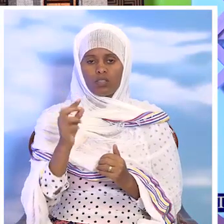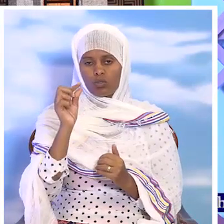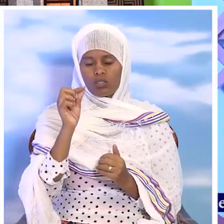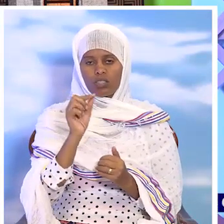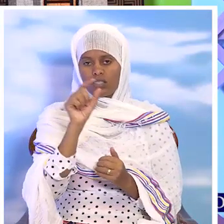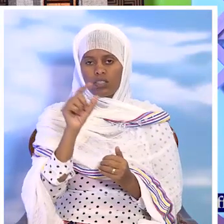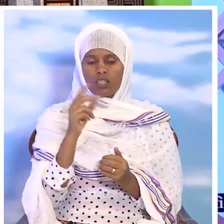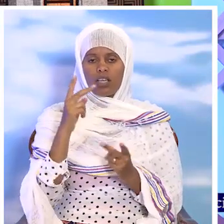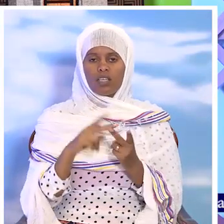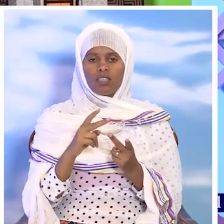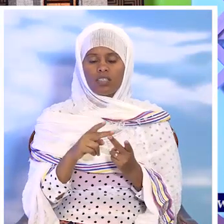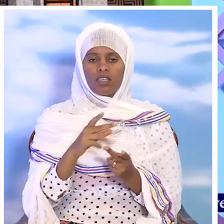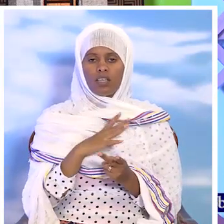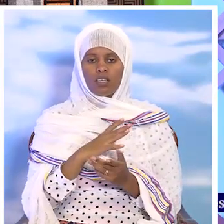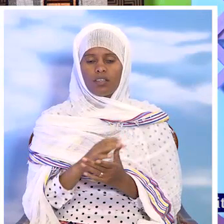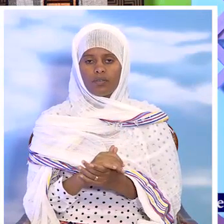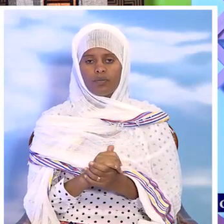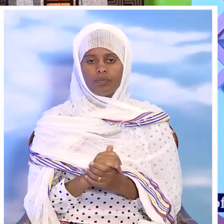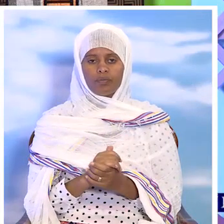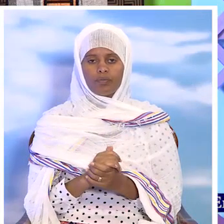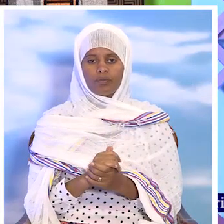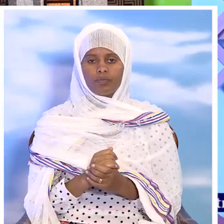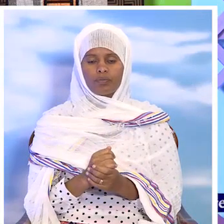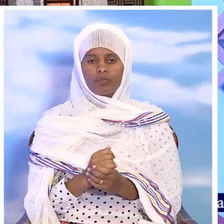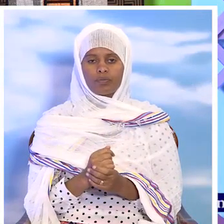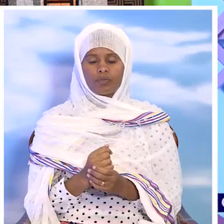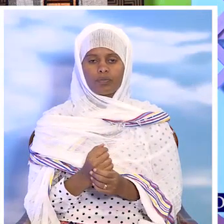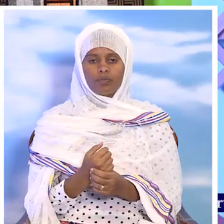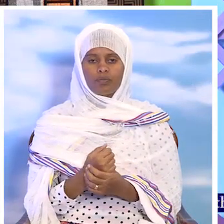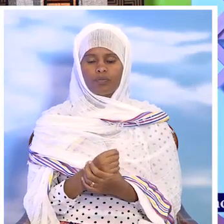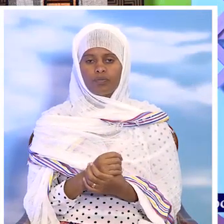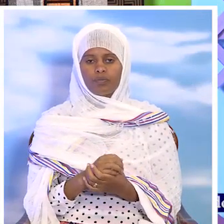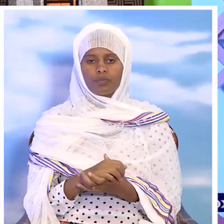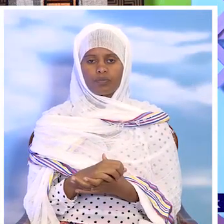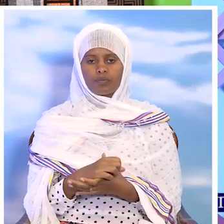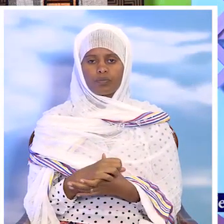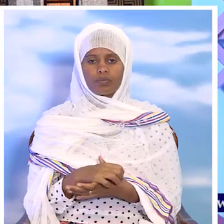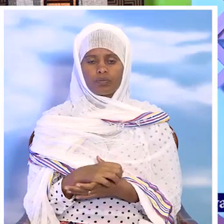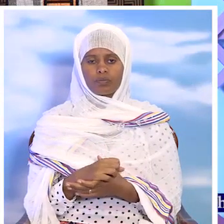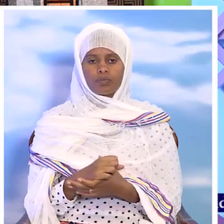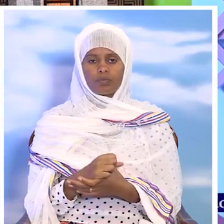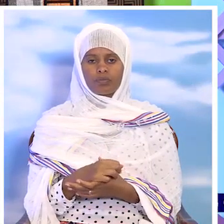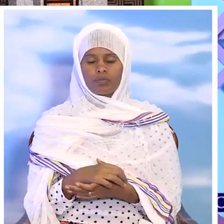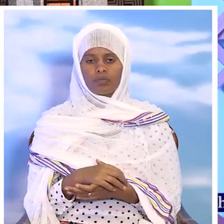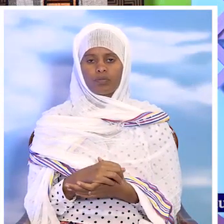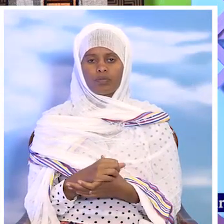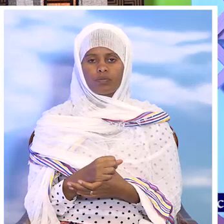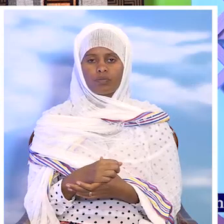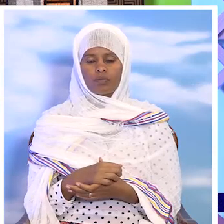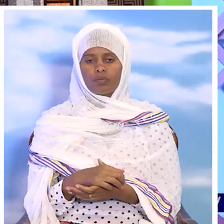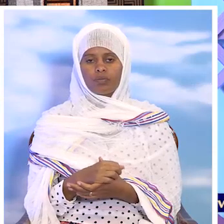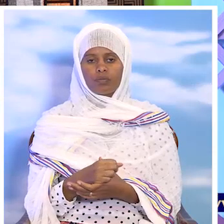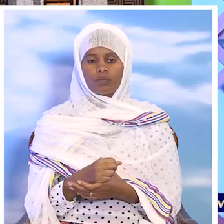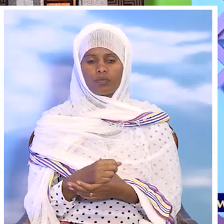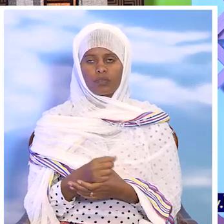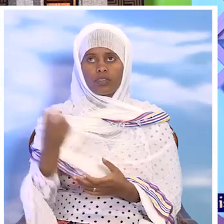ተኻልአይቲ ድማ እንታይ በከመ ነበረ እግዚእ ኢየሱስ ውሰቀ በቅፍርናሆም ኢሉ ገሊጽዎ ዘሎ ድማ ቅፅል ኣቢሉ ከኡ ድማ